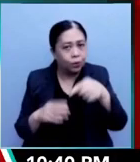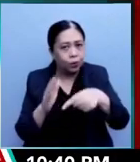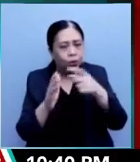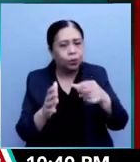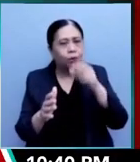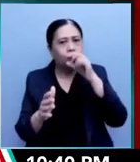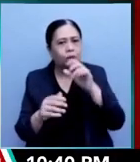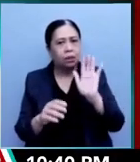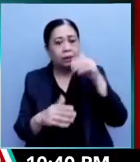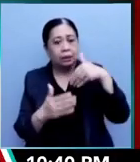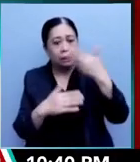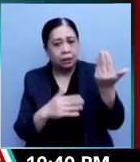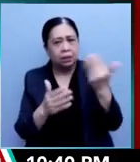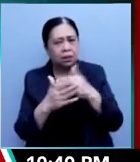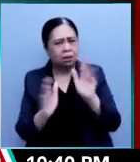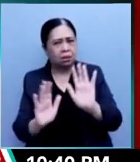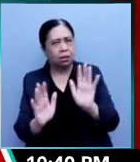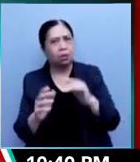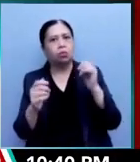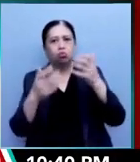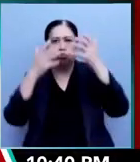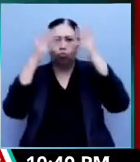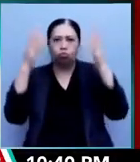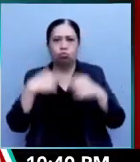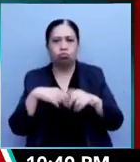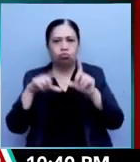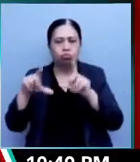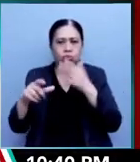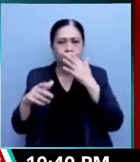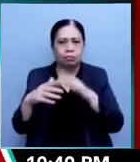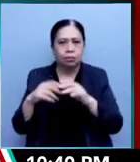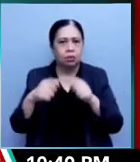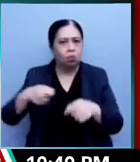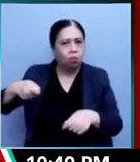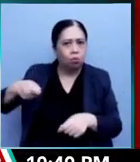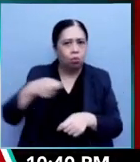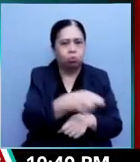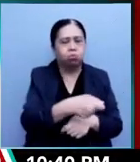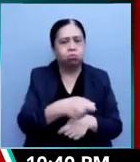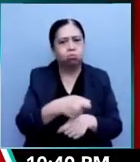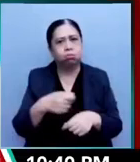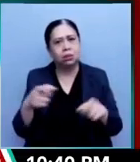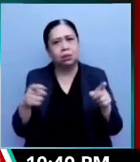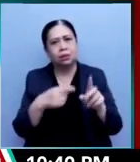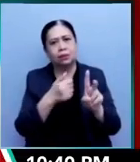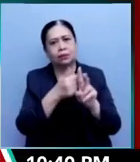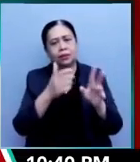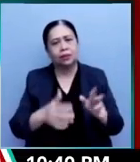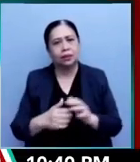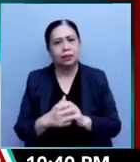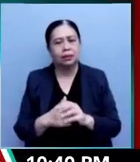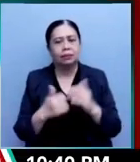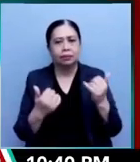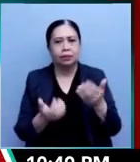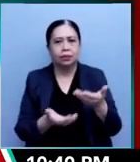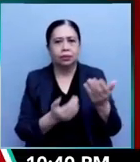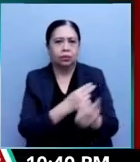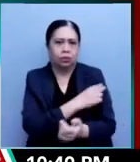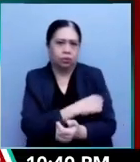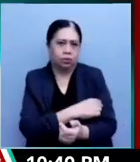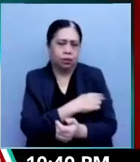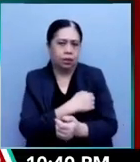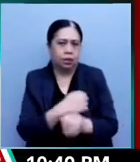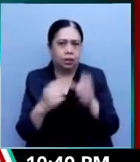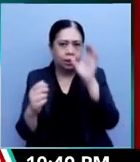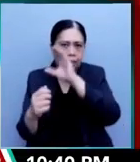tumanggi ng umulit doon na raw nagalit ang suspect at sinaksak sa dibdib ang nagpagaling si sa ospital tinutugis